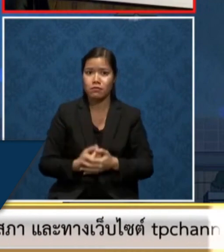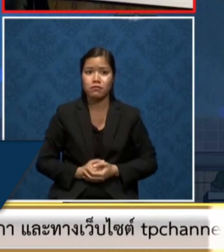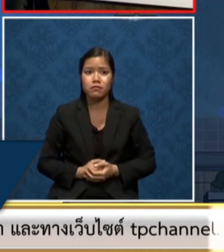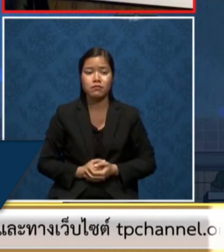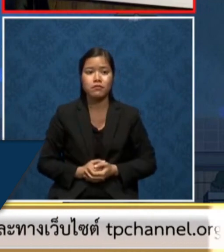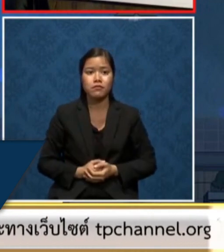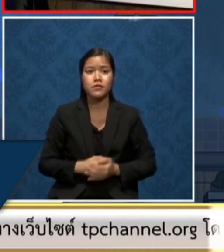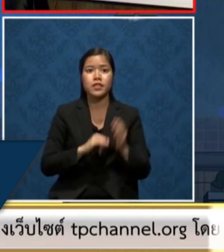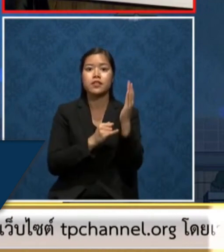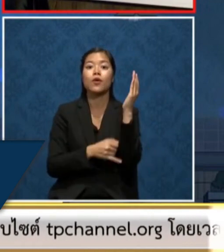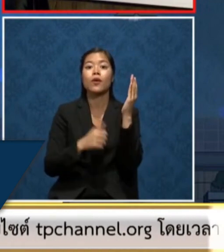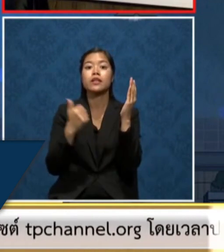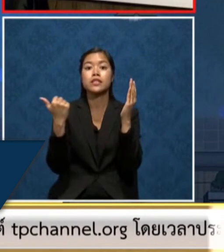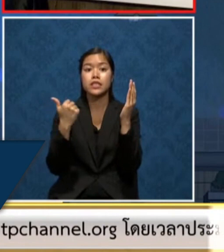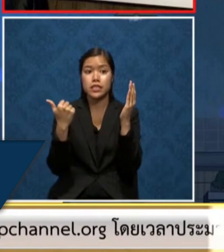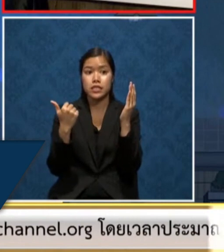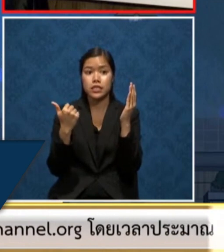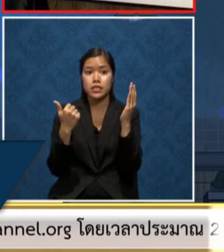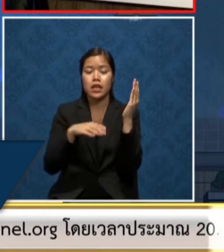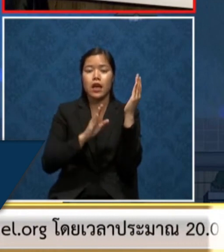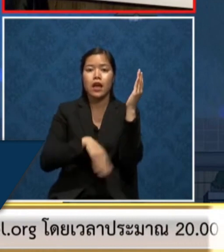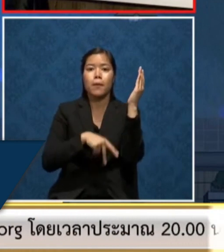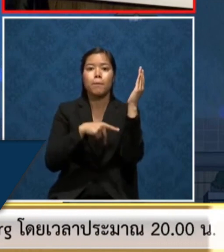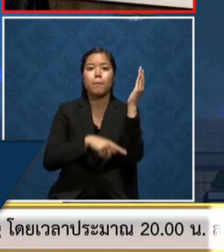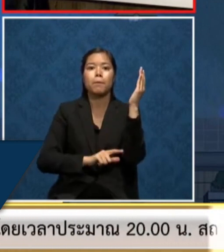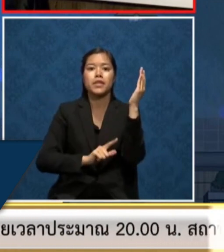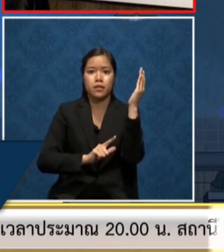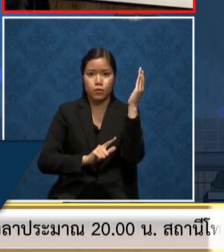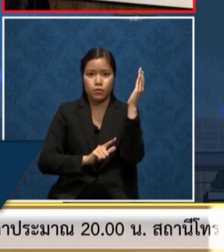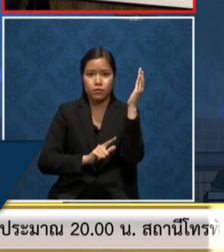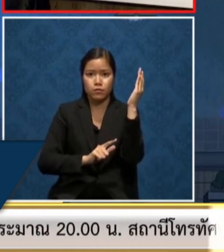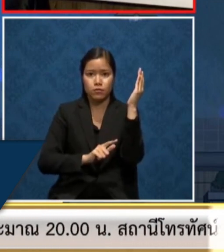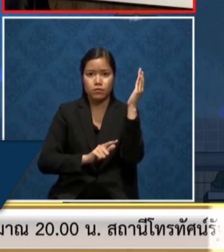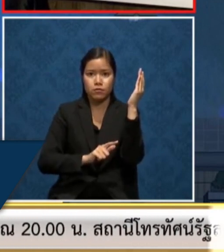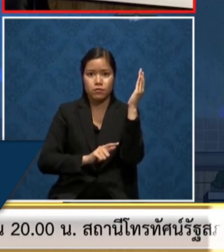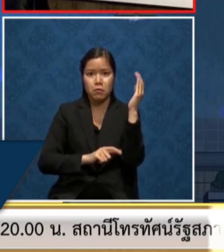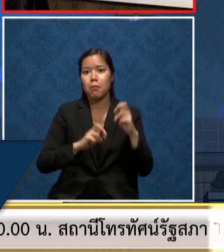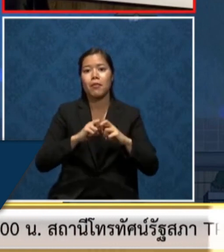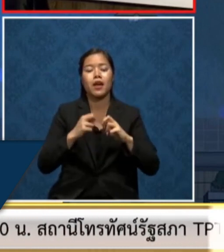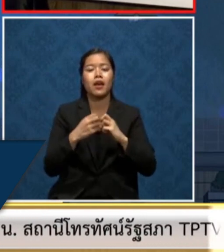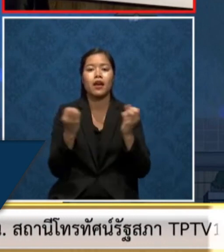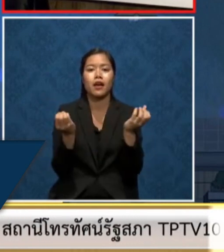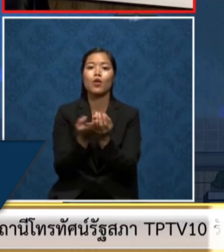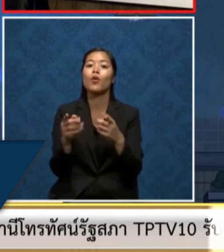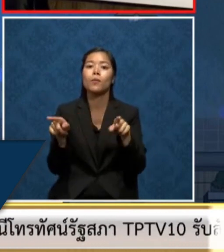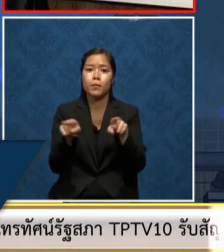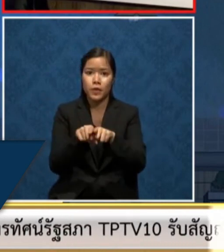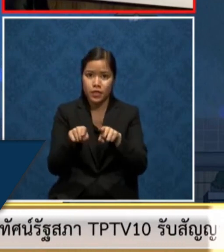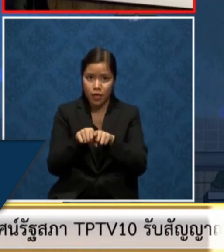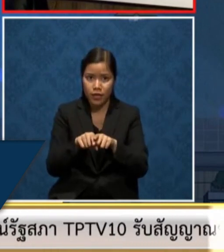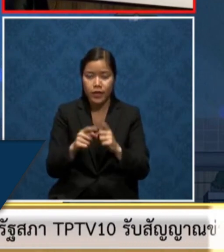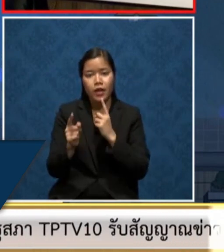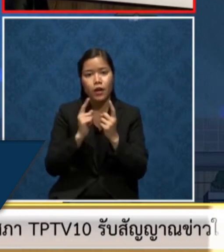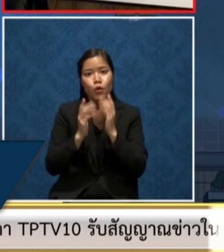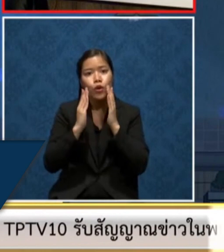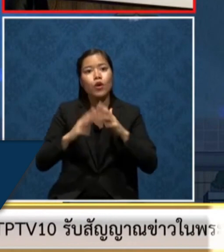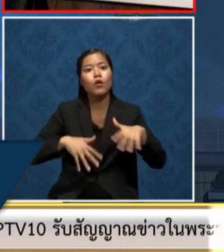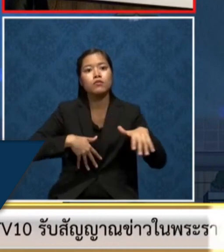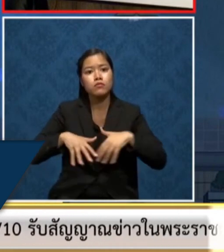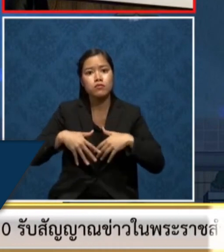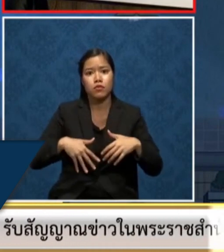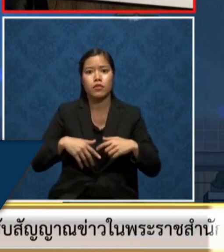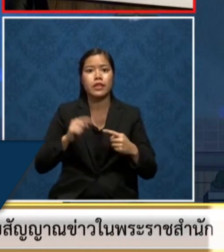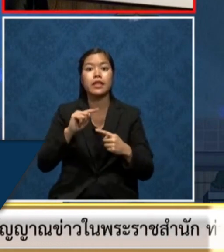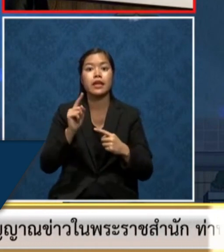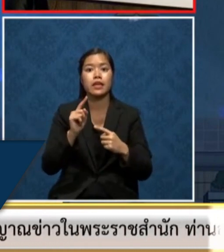ที่จองหวดอื่นต่มาคือจองหวดพารททลุง เช่นเดียวกัน พบปัญหาเดยวกันเลยได้คุยกัพี่น้อง ชาวส่ว